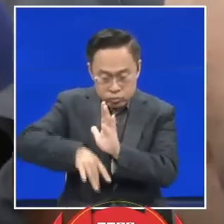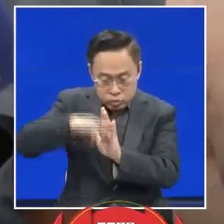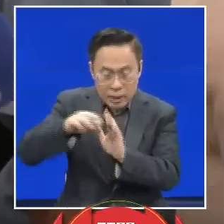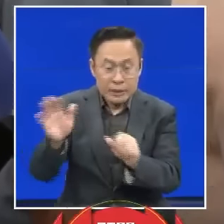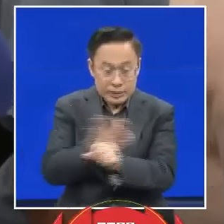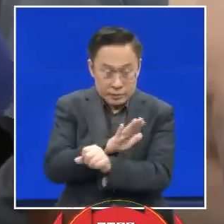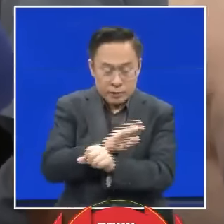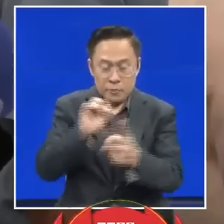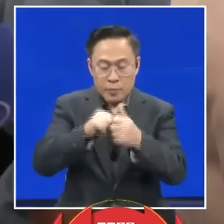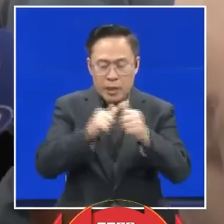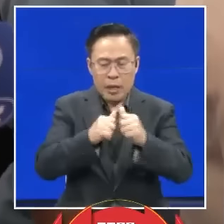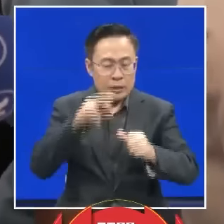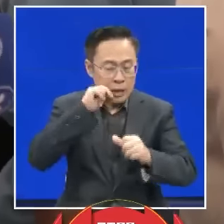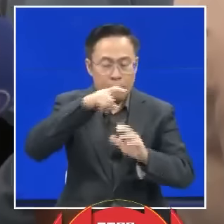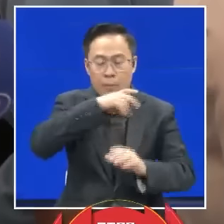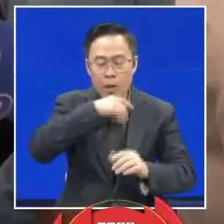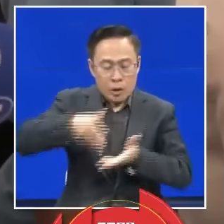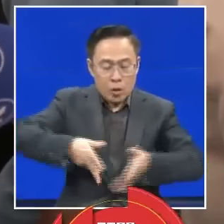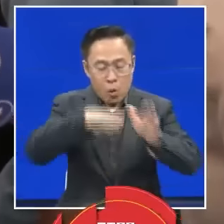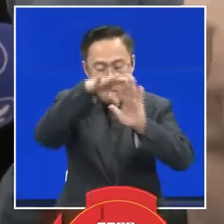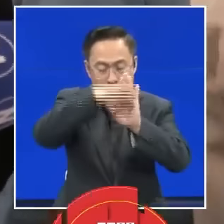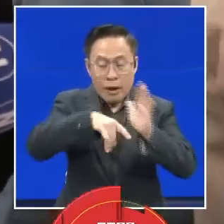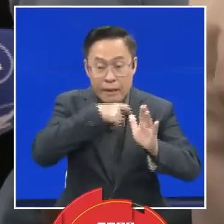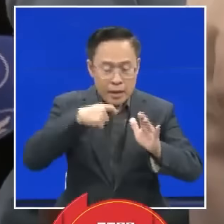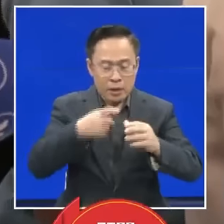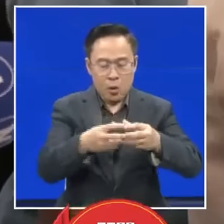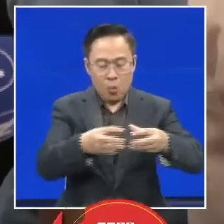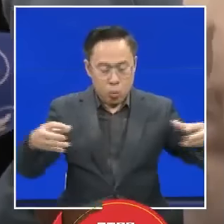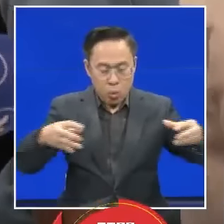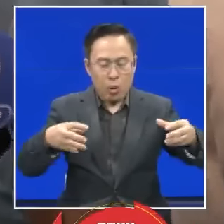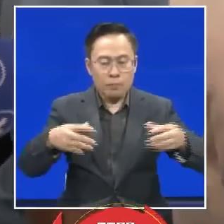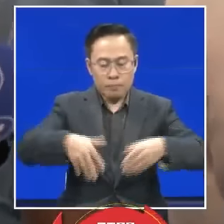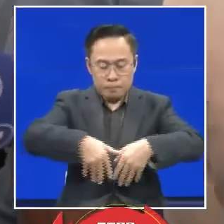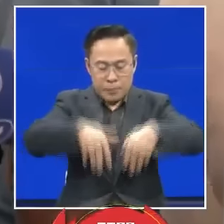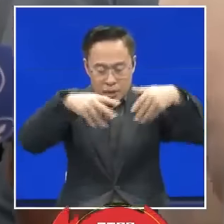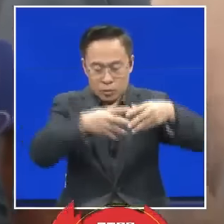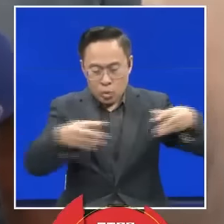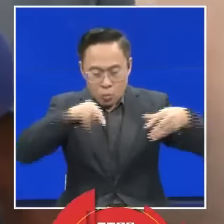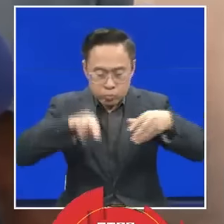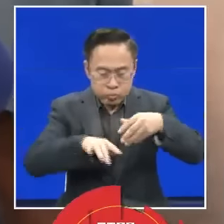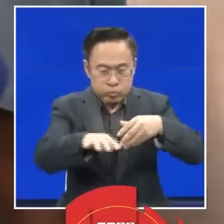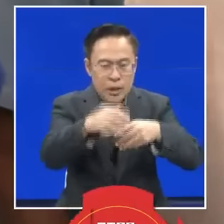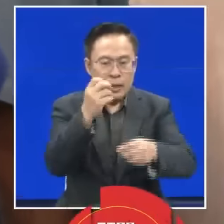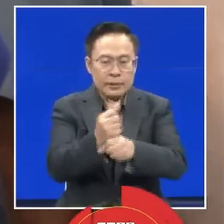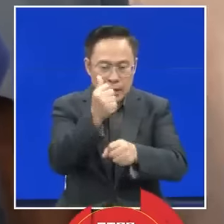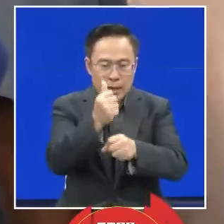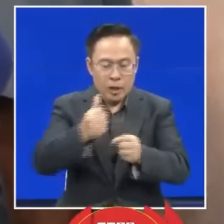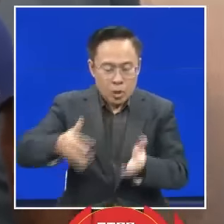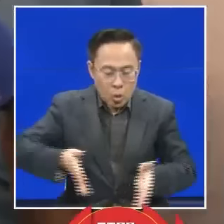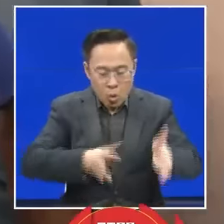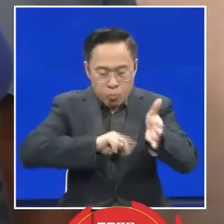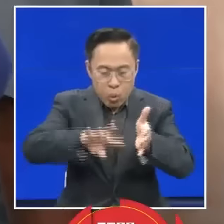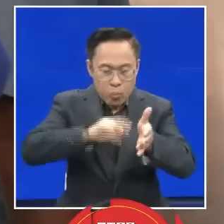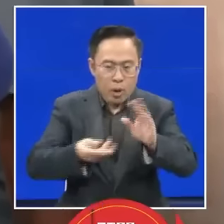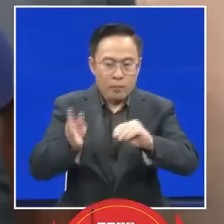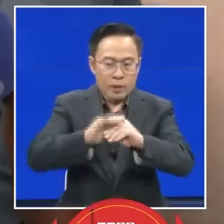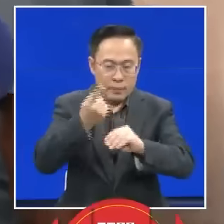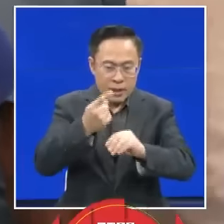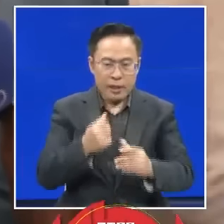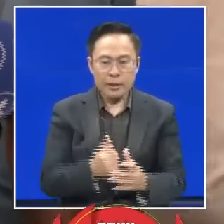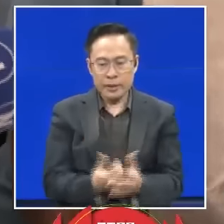ทานผ่านจากน้ำแม่แตงแล้วก็เอาเข้าที่อ่างแม่หยวนแล้วก็มาพักไว้แล้วเราก็จะปล่อยน้ำเนี่ยเข้าไปในคลองในช่วงยิ่งสำคัญคือ